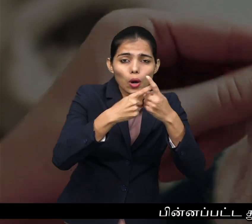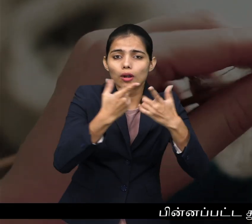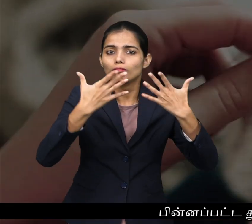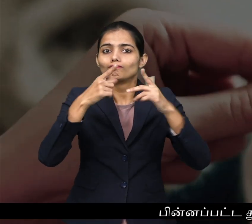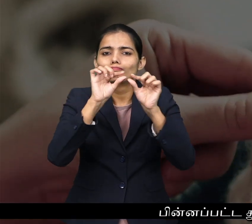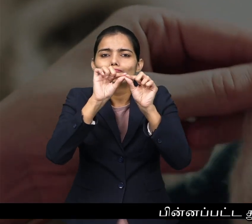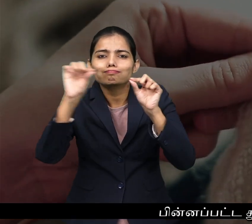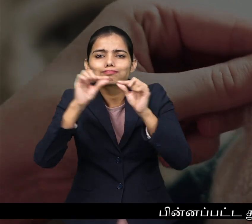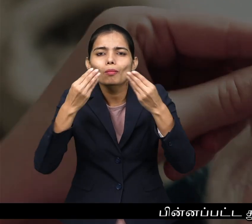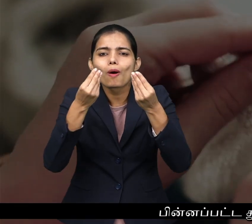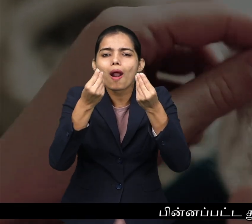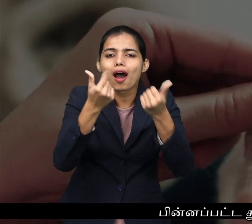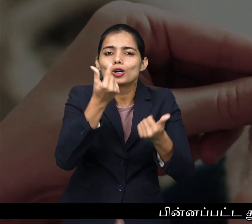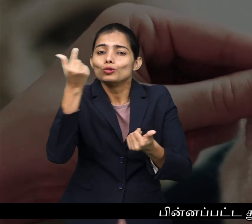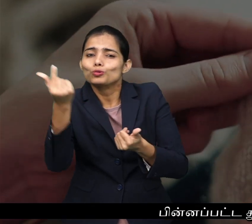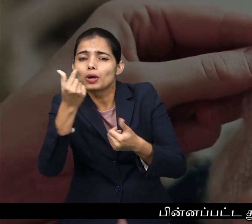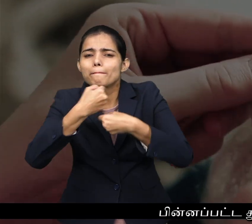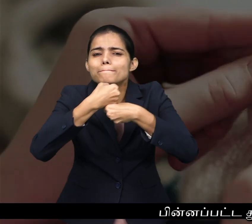பின்னப்பட்ட துணிகளை பயன்படுத்தி